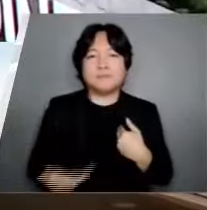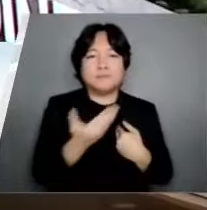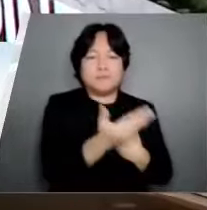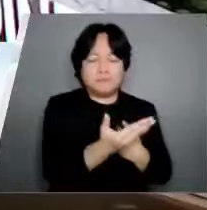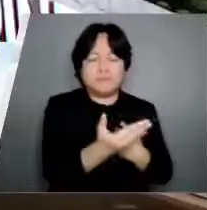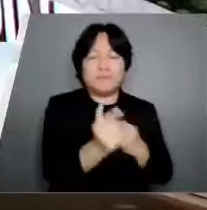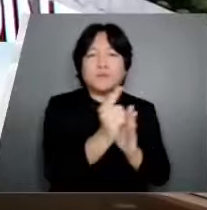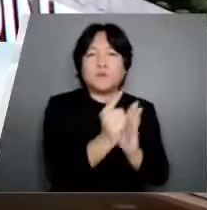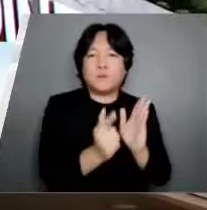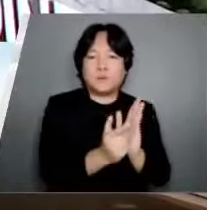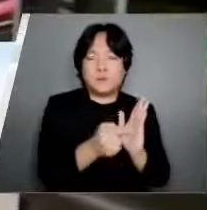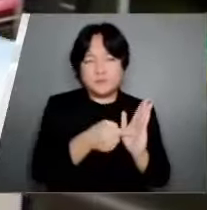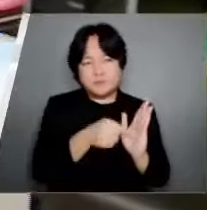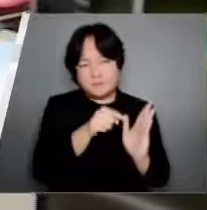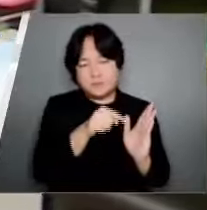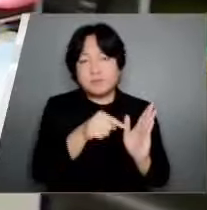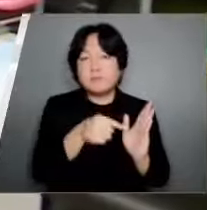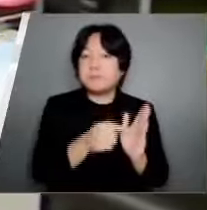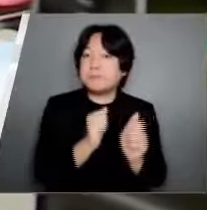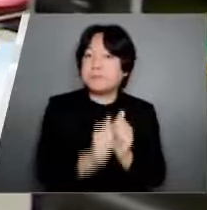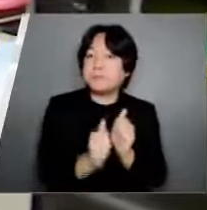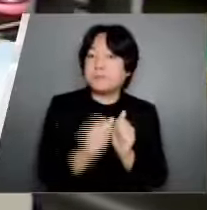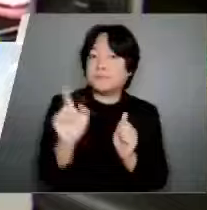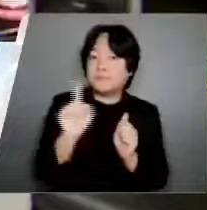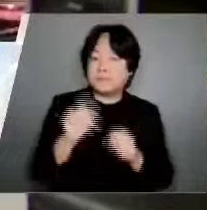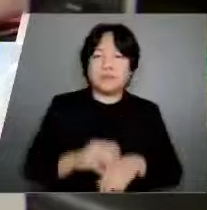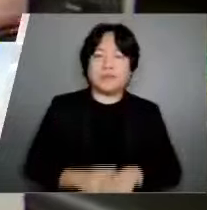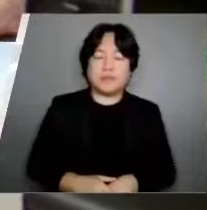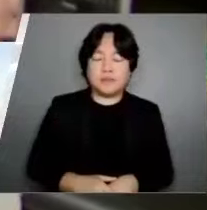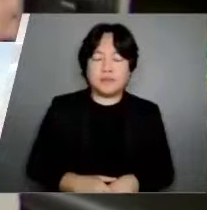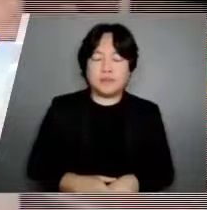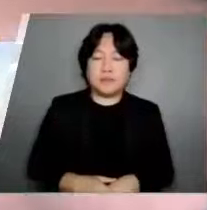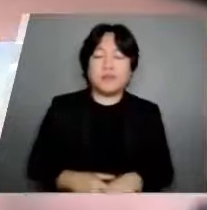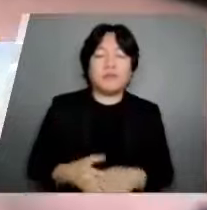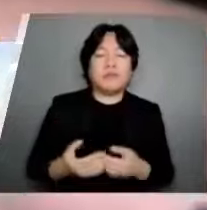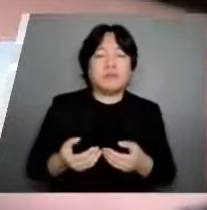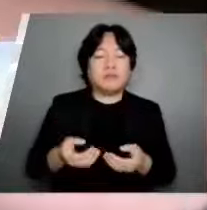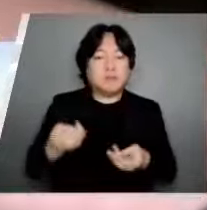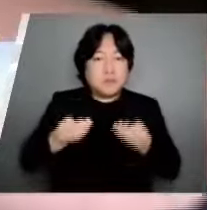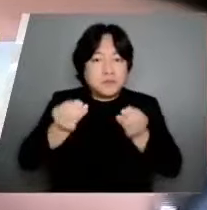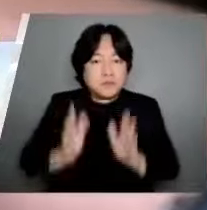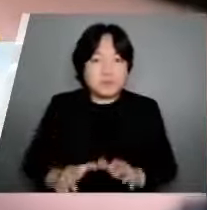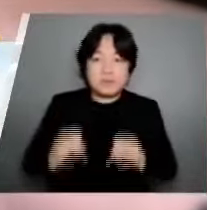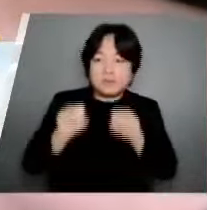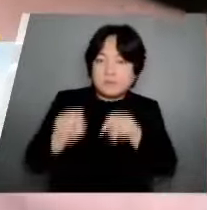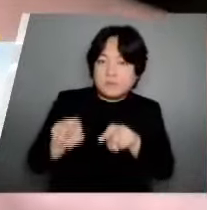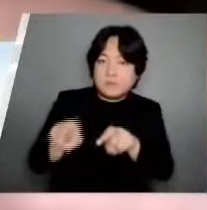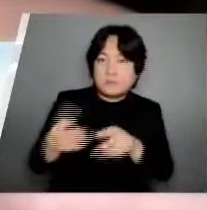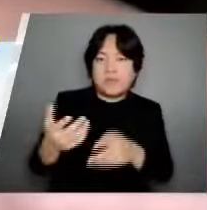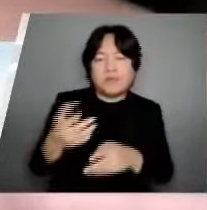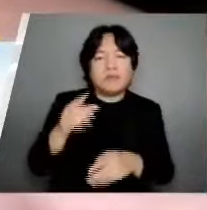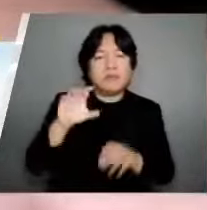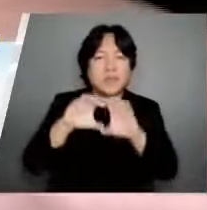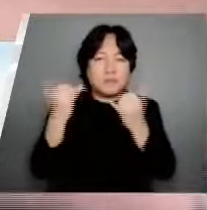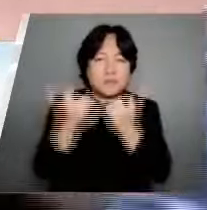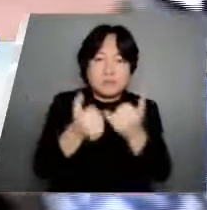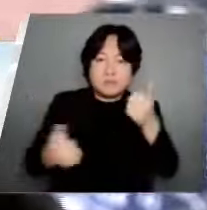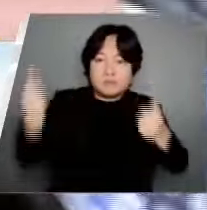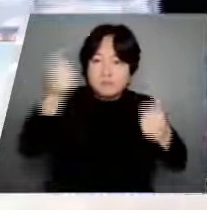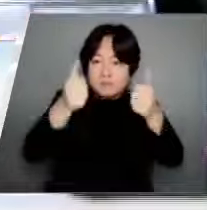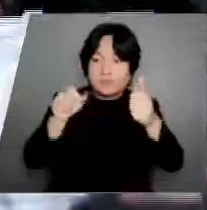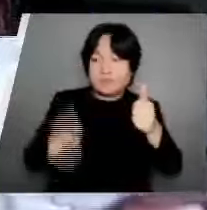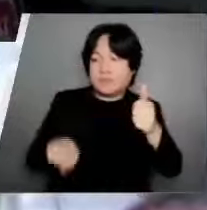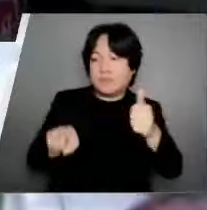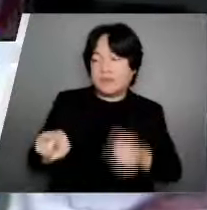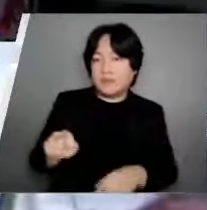nito, ipagbabawal ang employer, manager, supervisor o sino mang opisyal ng kumpanya na utosang magtrabaho ang manggagawa